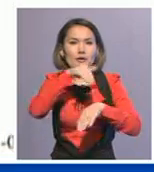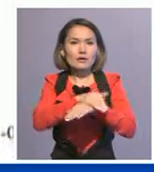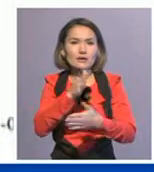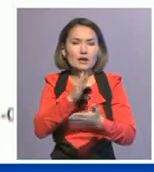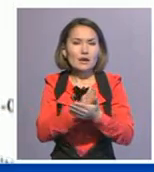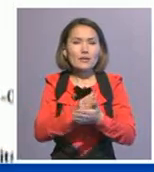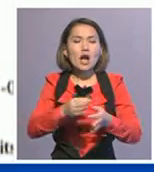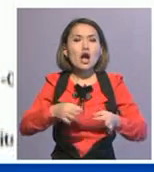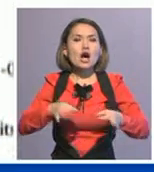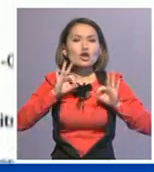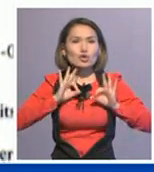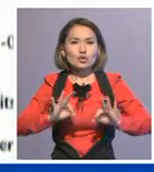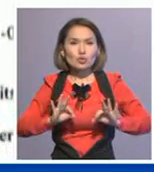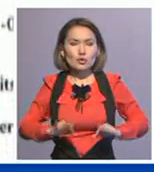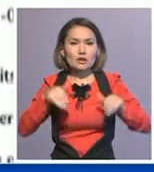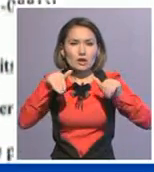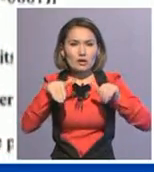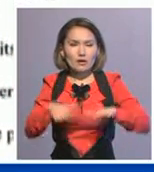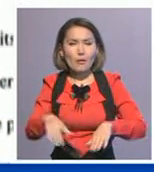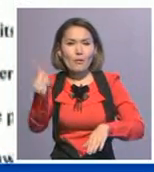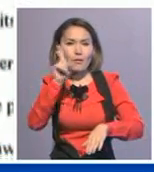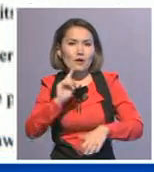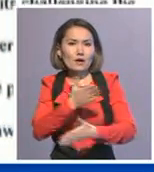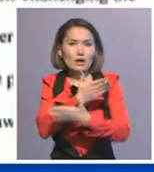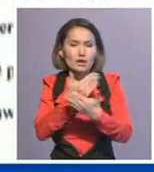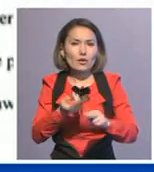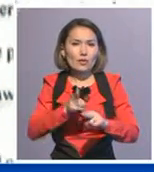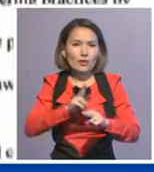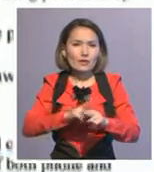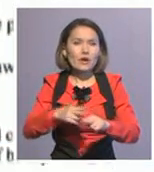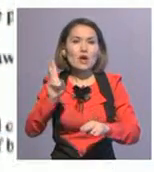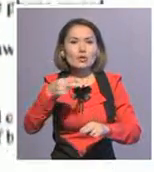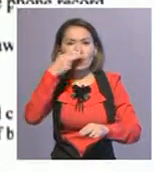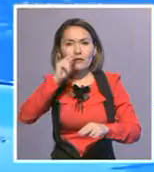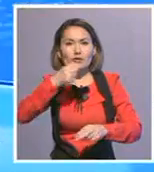Дегенмен судья ақырғы шешімін шығарған жоқ. Ұлттық қауіпсіздік агенттігі сотқа қайта жүгінбек.